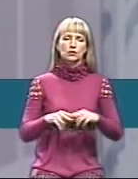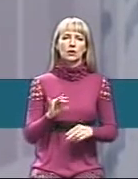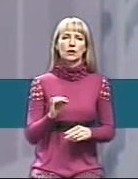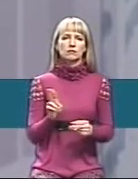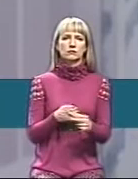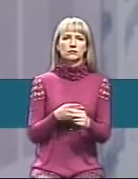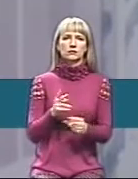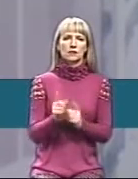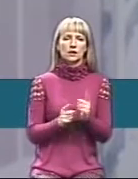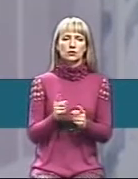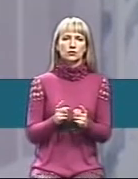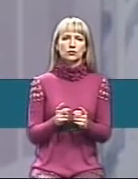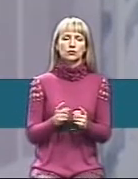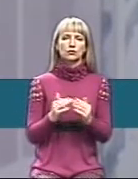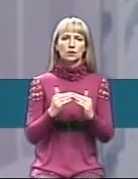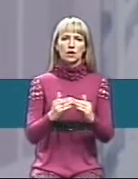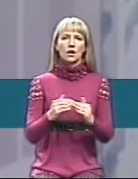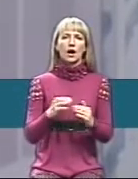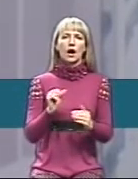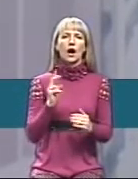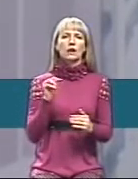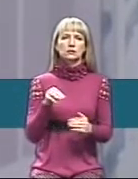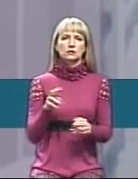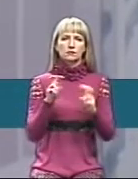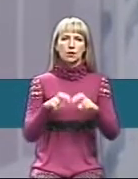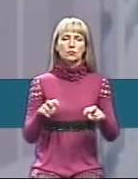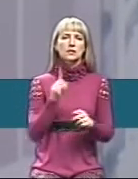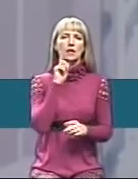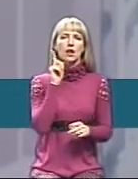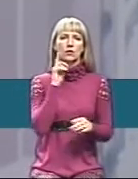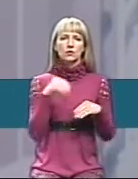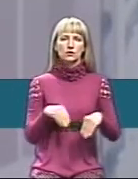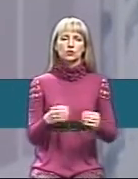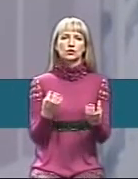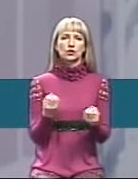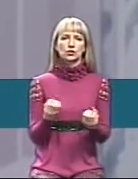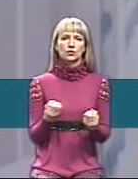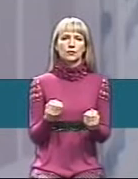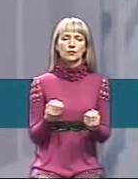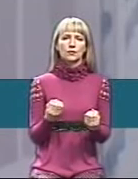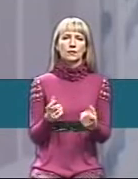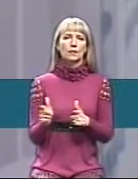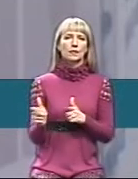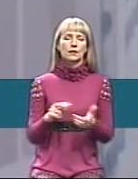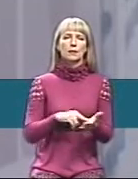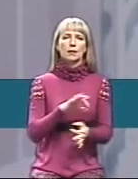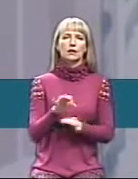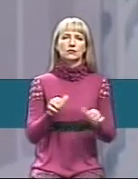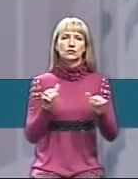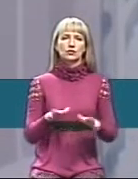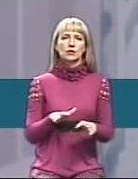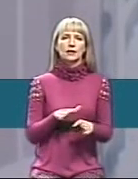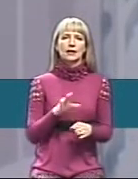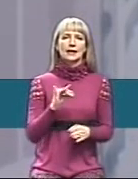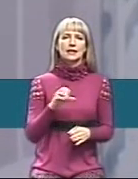реконструкцию, то здесь помимо акта обследования зеленых насаждений еще готовится проект решения